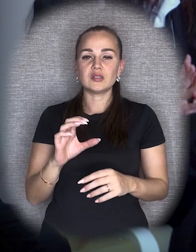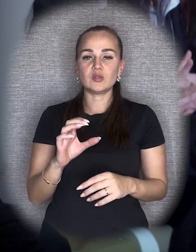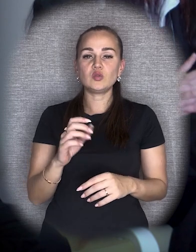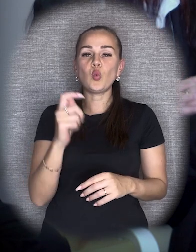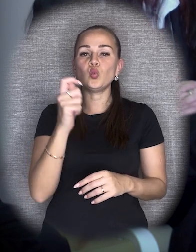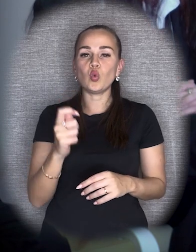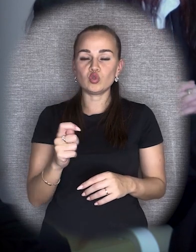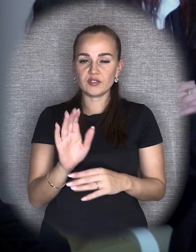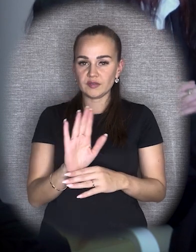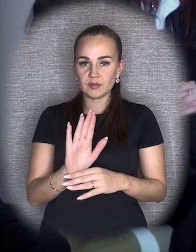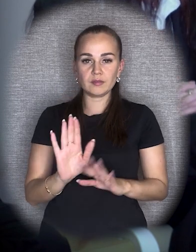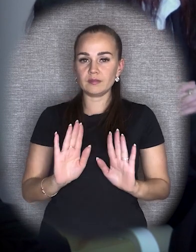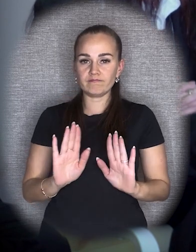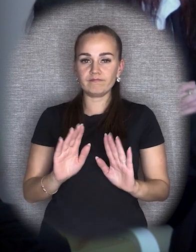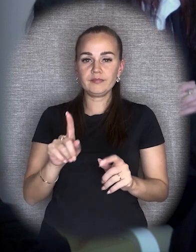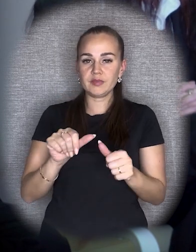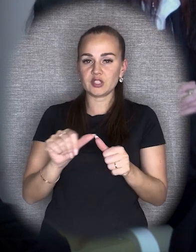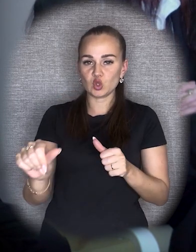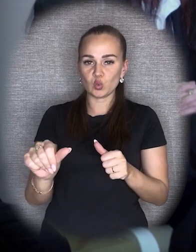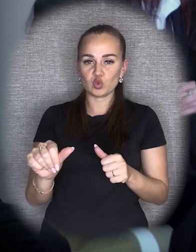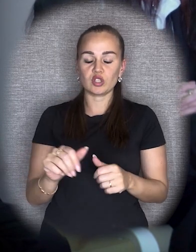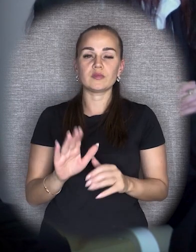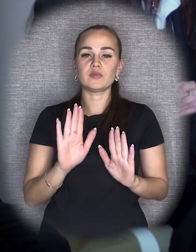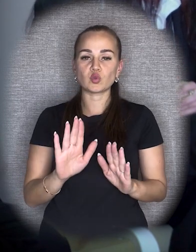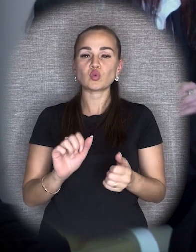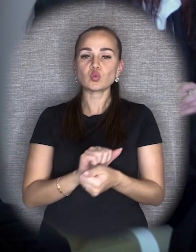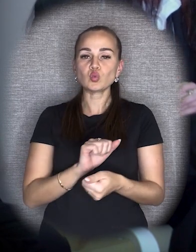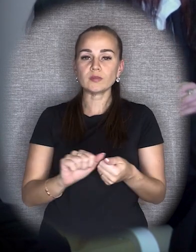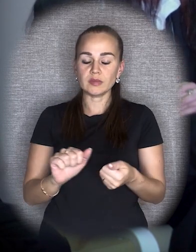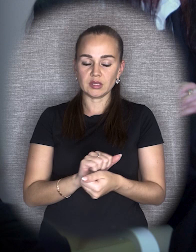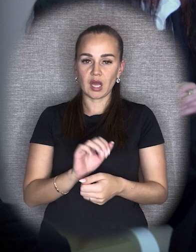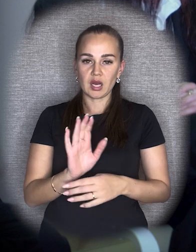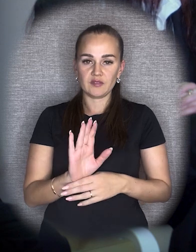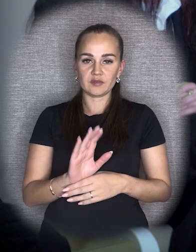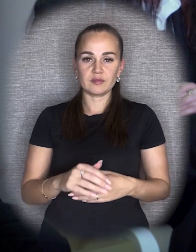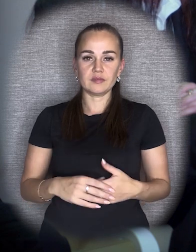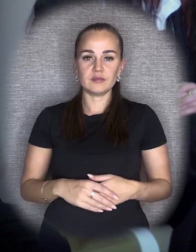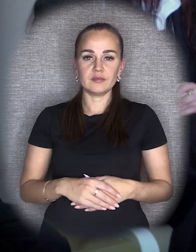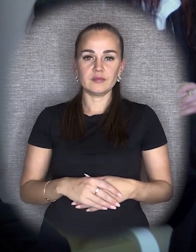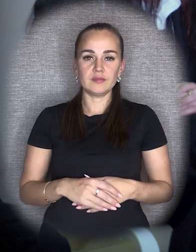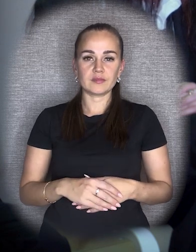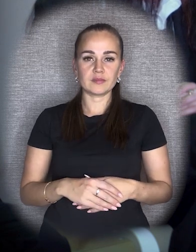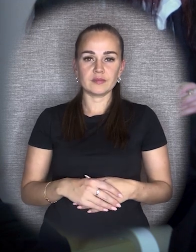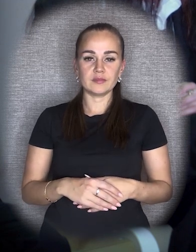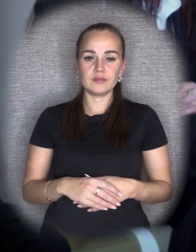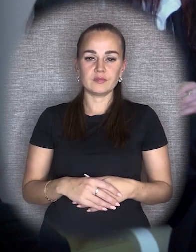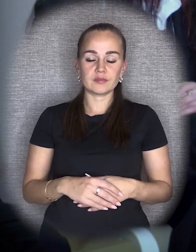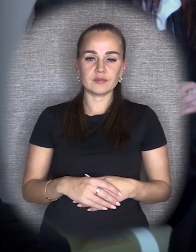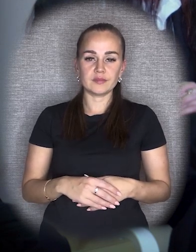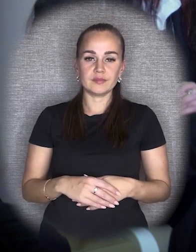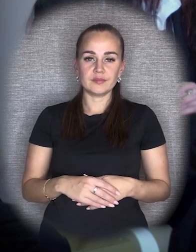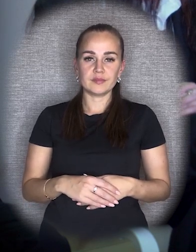фильмов. Безусловно, мы включили кадры из фильмов Эйзенштейна, потому что это нельзя не включить с одной стороны, с другой стороны, как